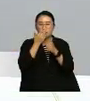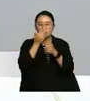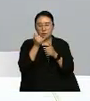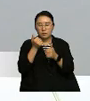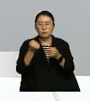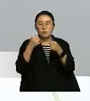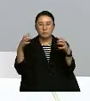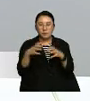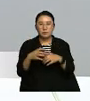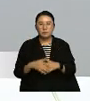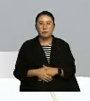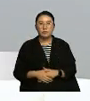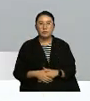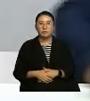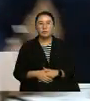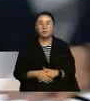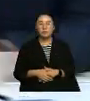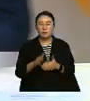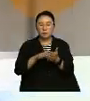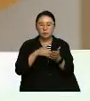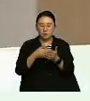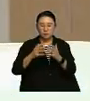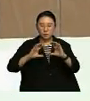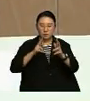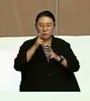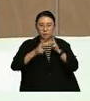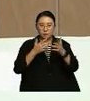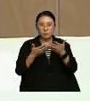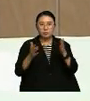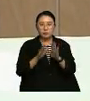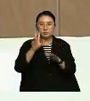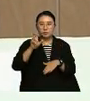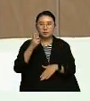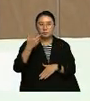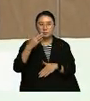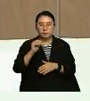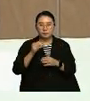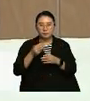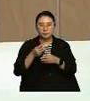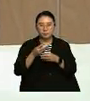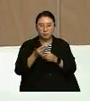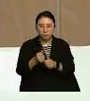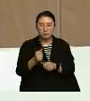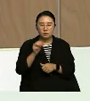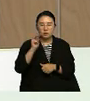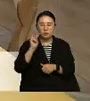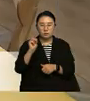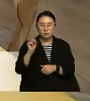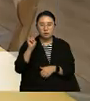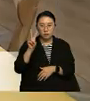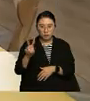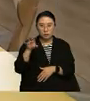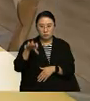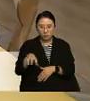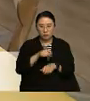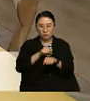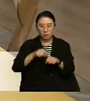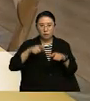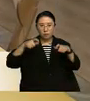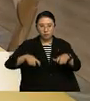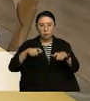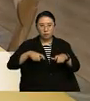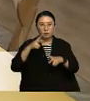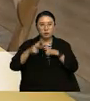상호 협력하기로 했습니다 동 부천 국가산업단지 는 26만 7천 여 제곱미터 규모로 섬유패션 산업 특화 단지를